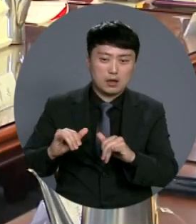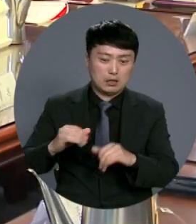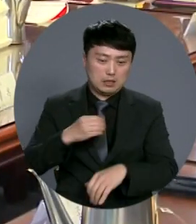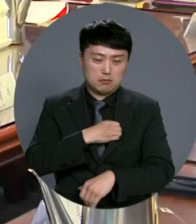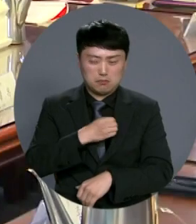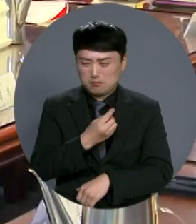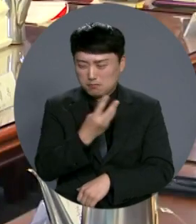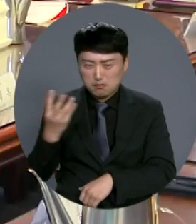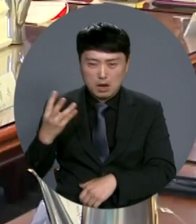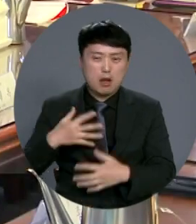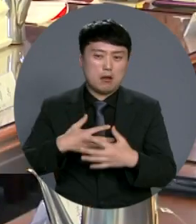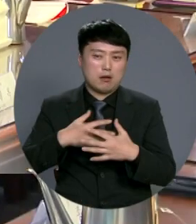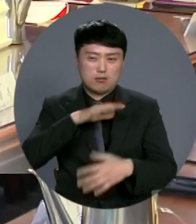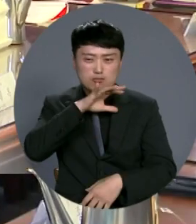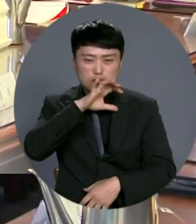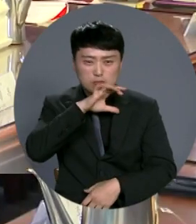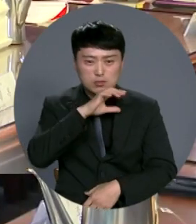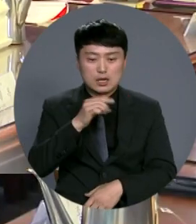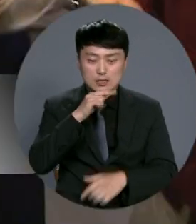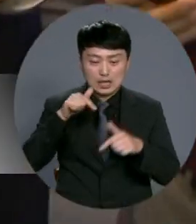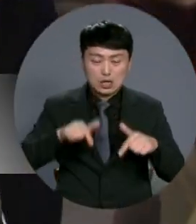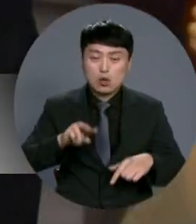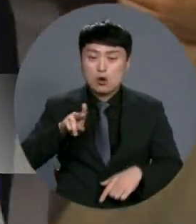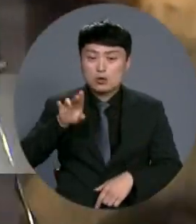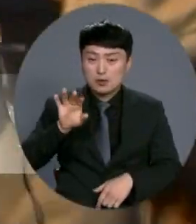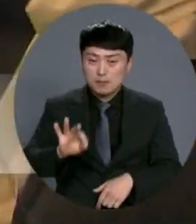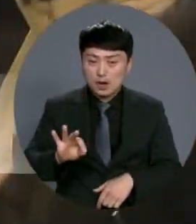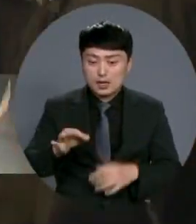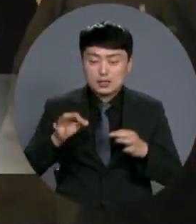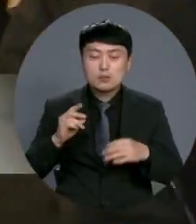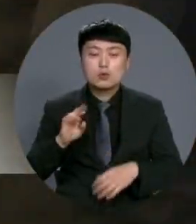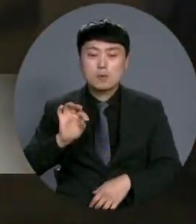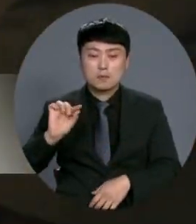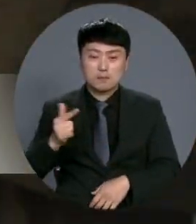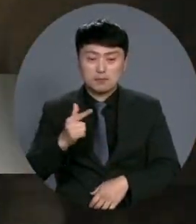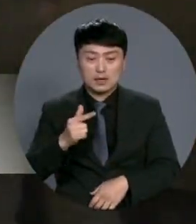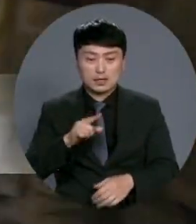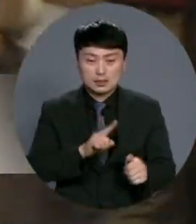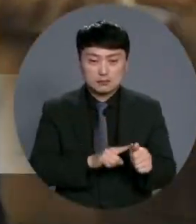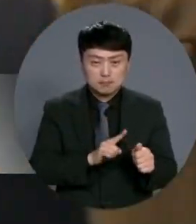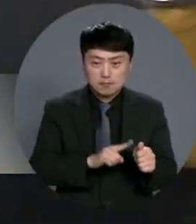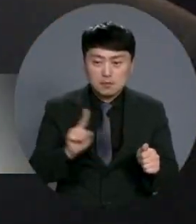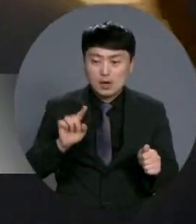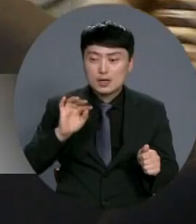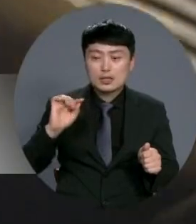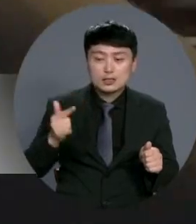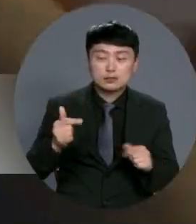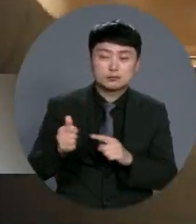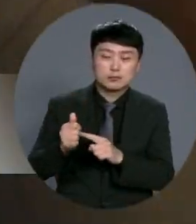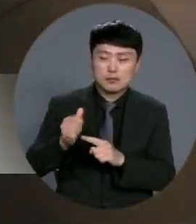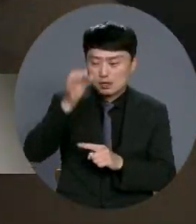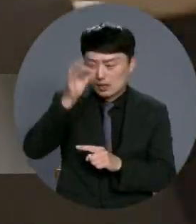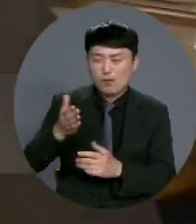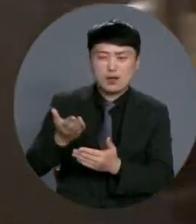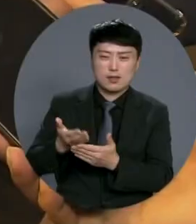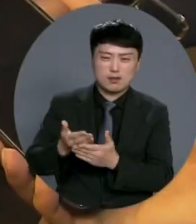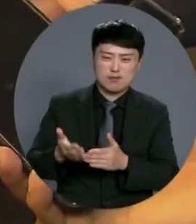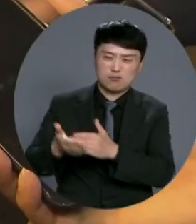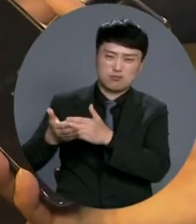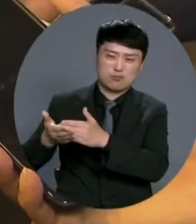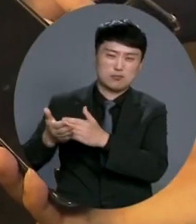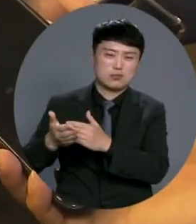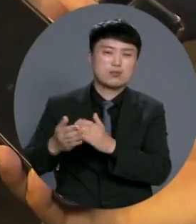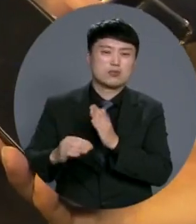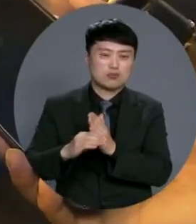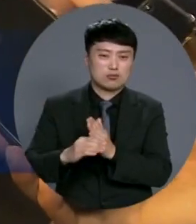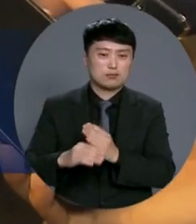있습니다. 대구 달서구병 김용판 의원은 인 위원장에게 정중하게 사과하라고 요구했습니다.